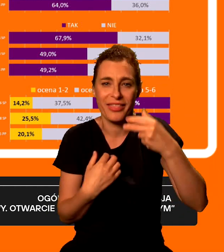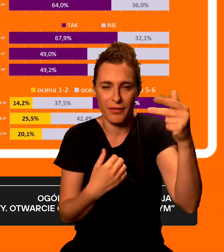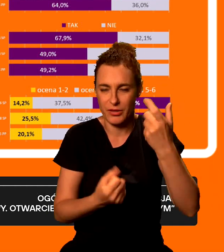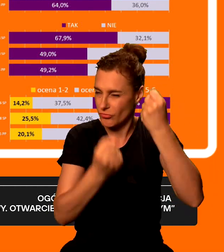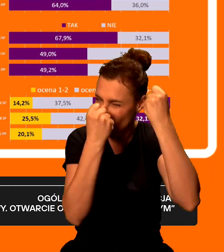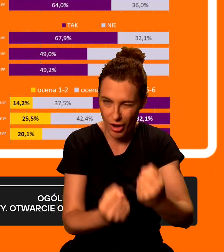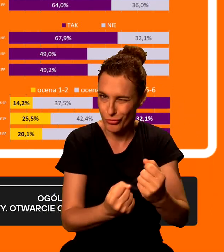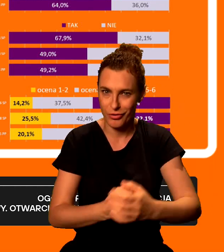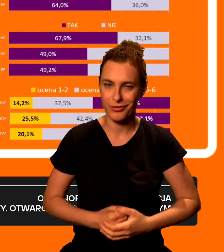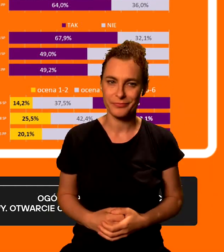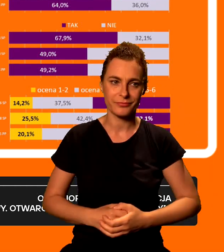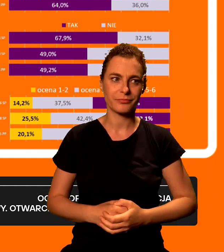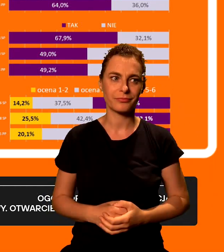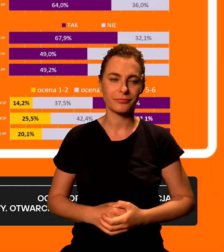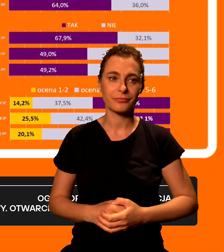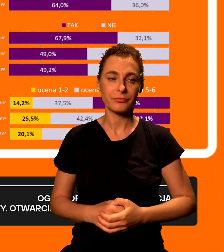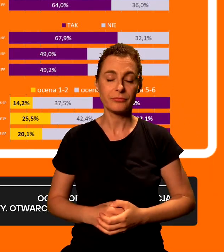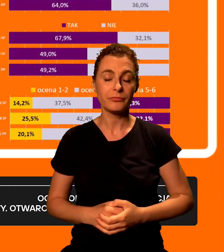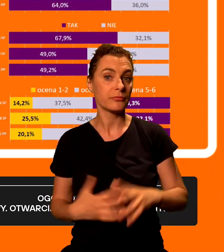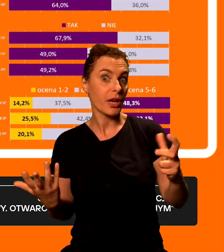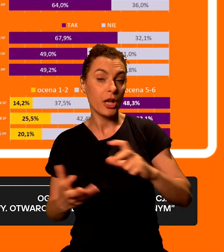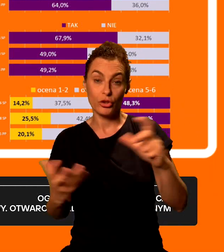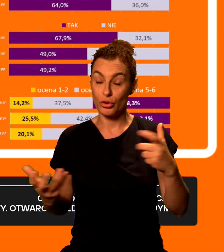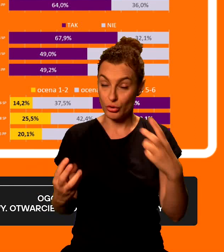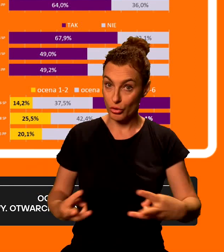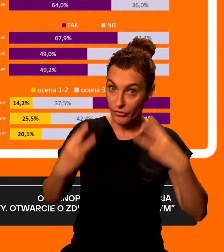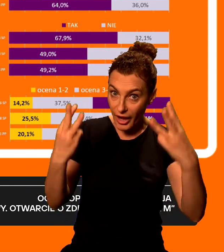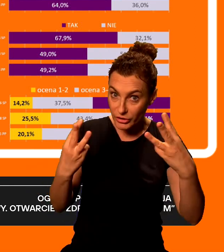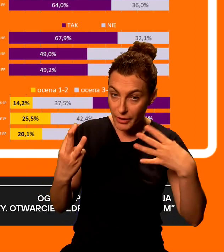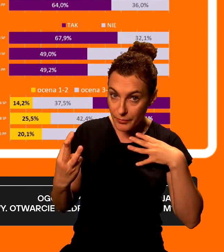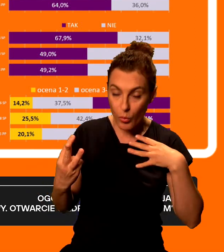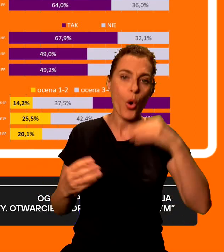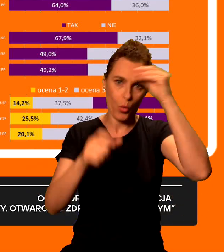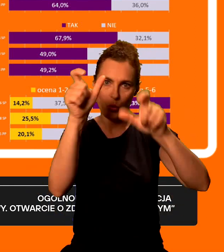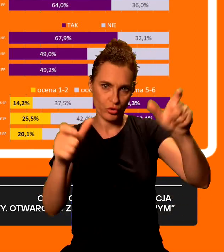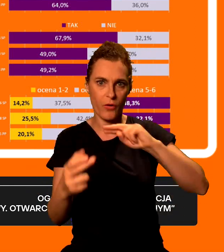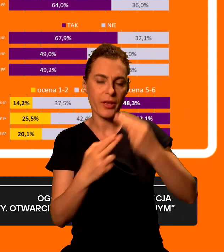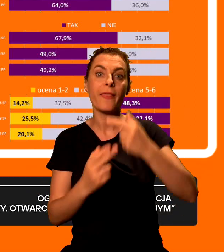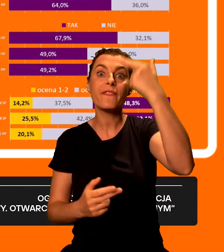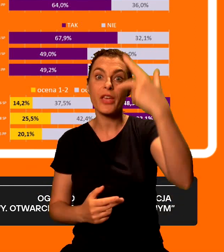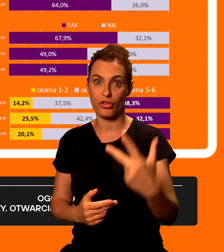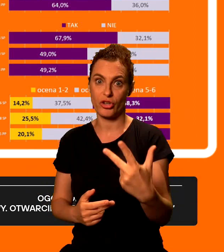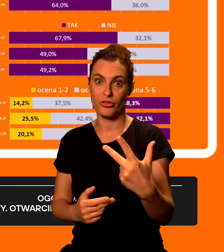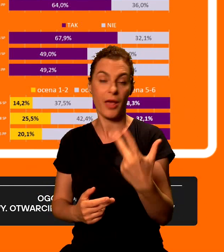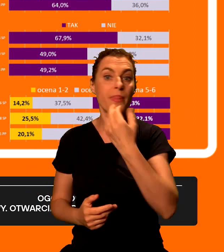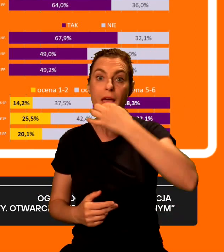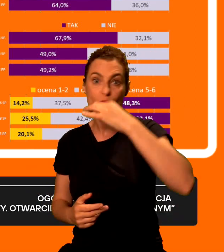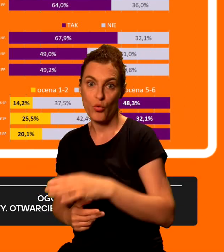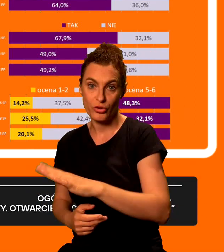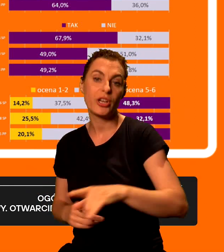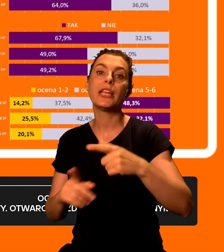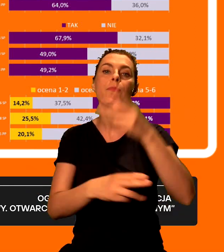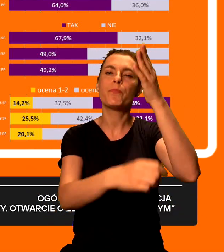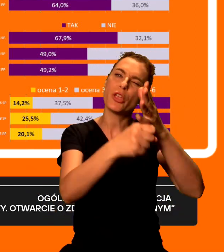I jak tak ogólnie, czy to było coś ważnego w ogóle dla ciebie? No to było ważne dla 2/3 tych najmłodszych i mniej więcej dla połowy tych